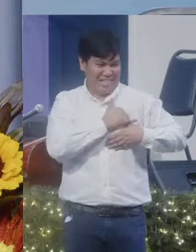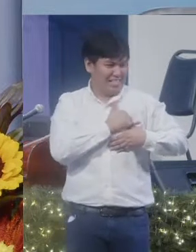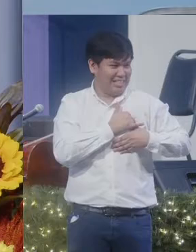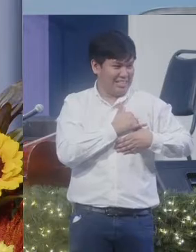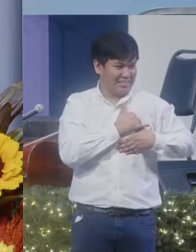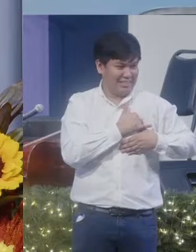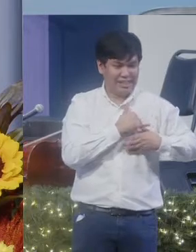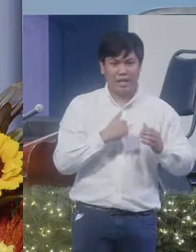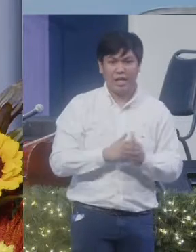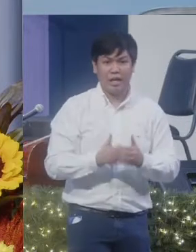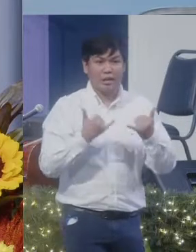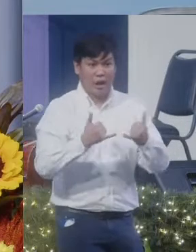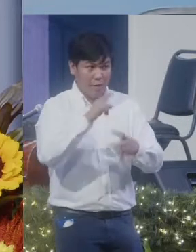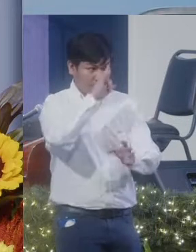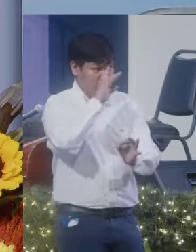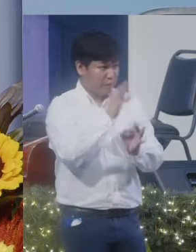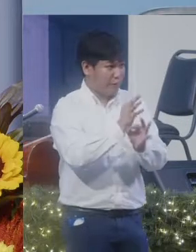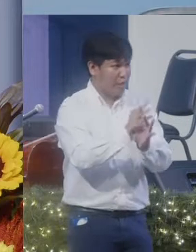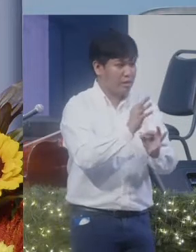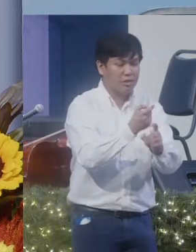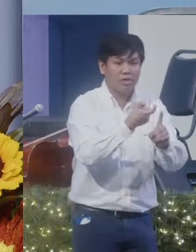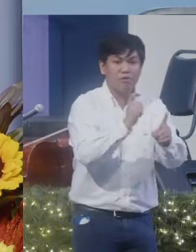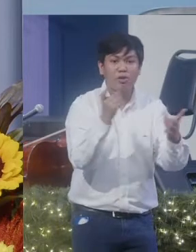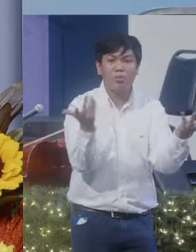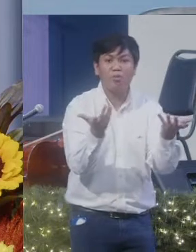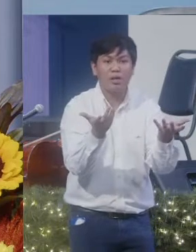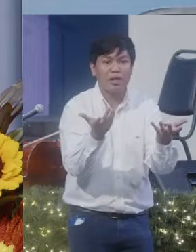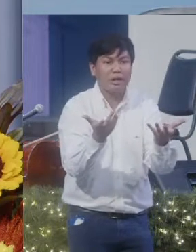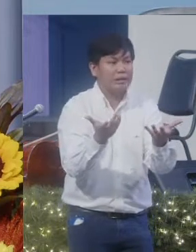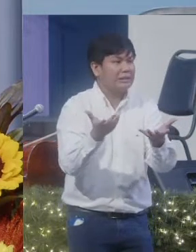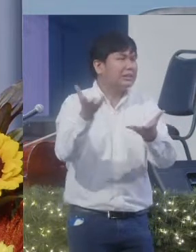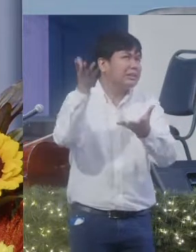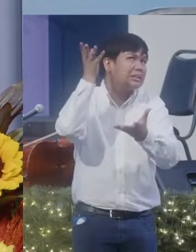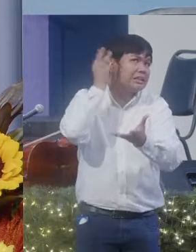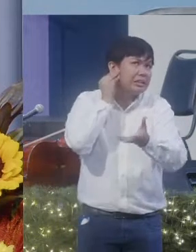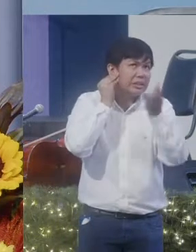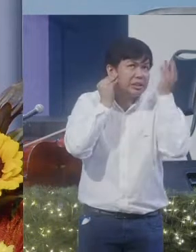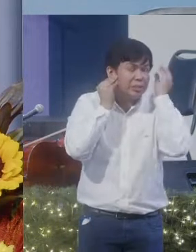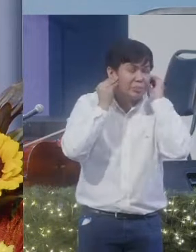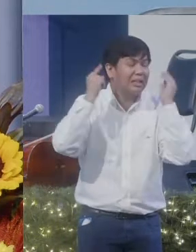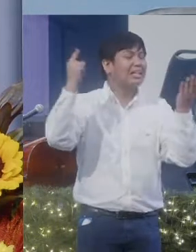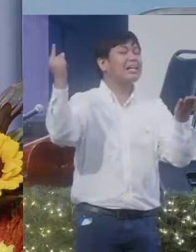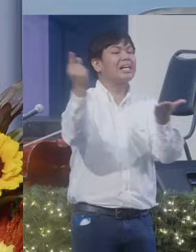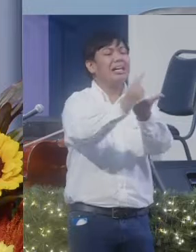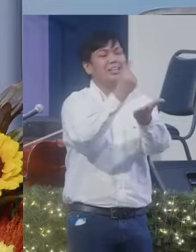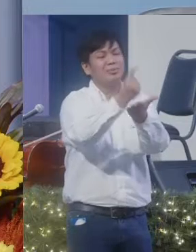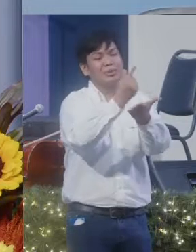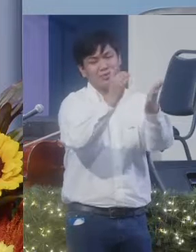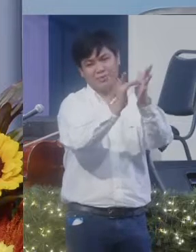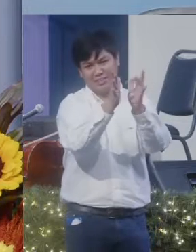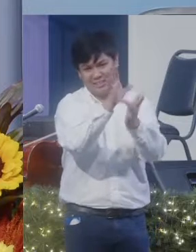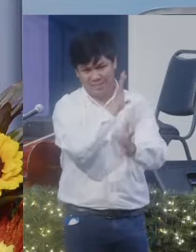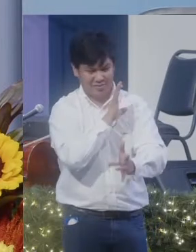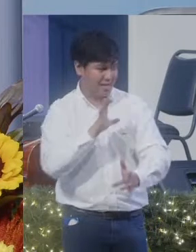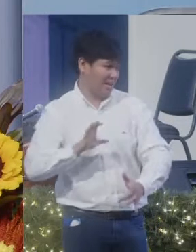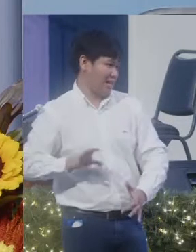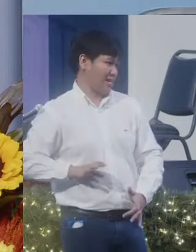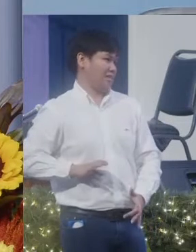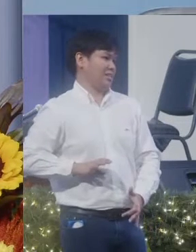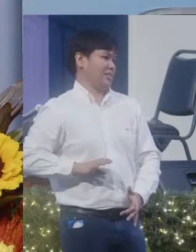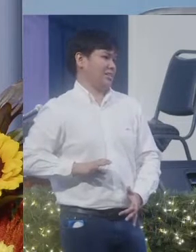10:17, so faith comes from hearing, and hearing through the word